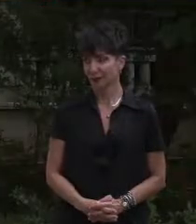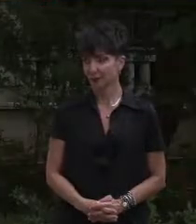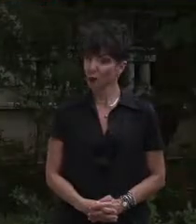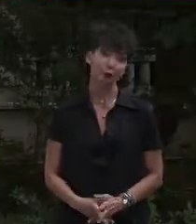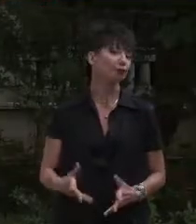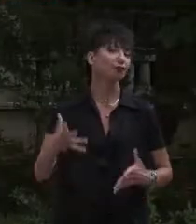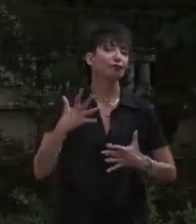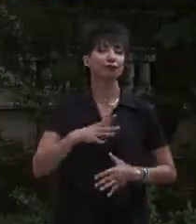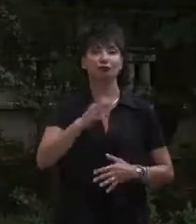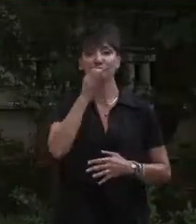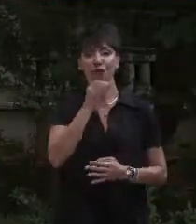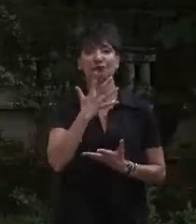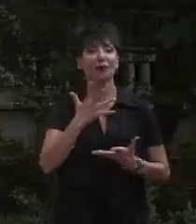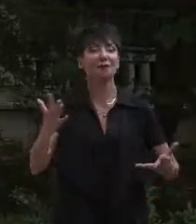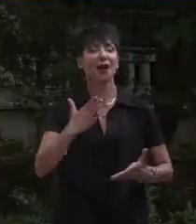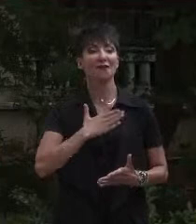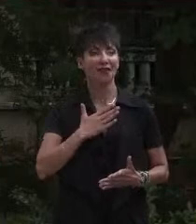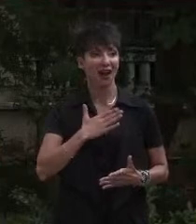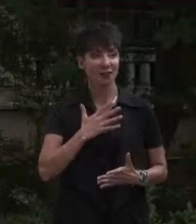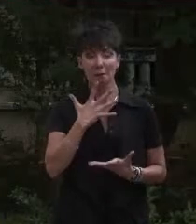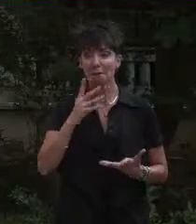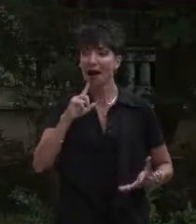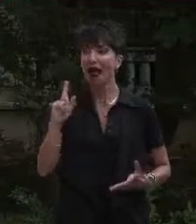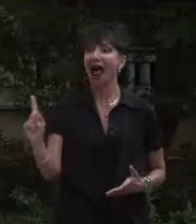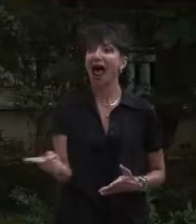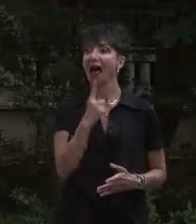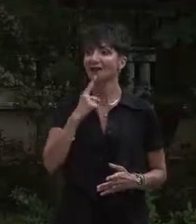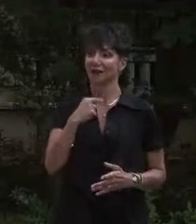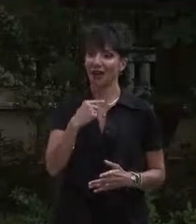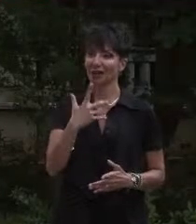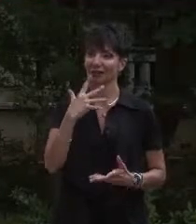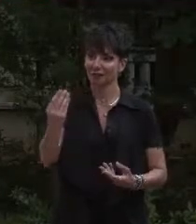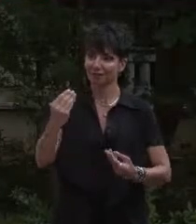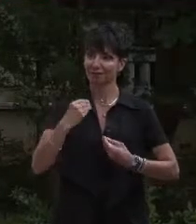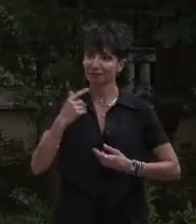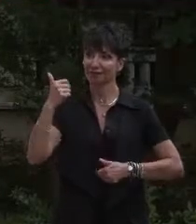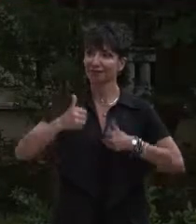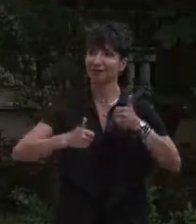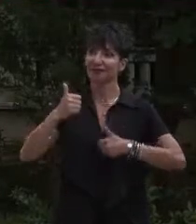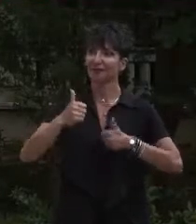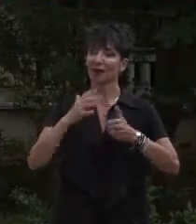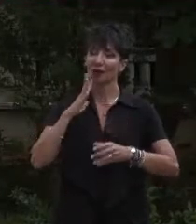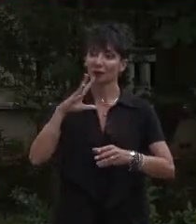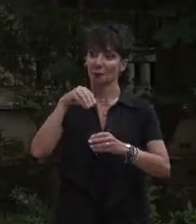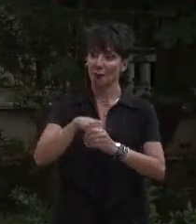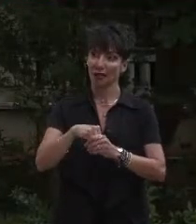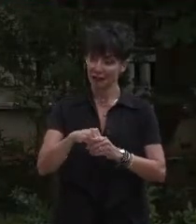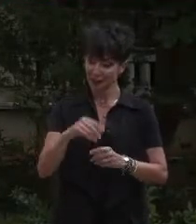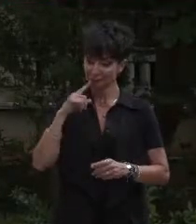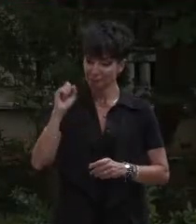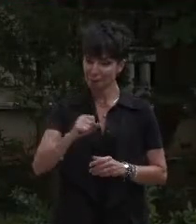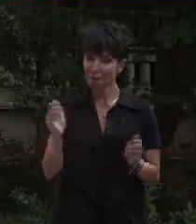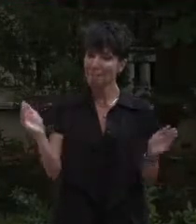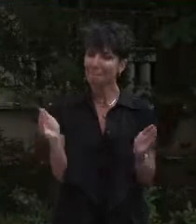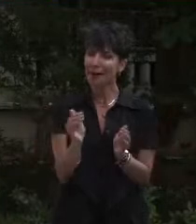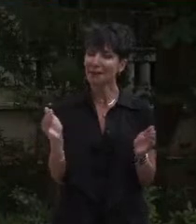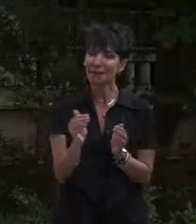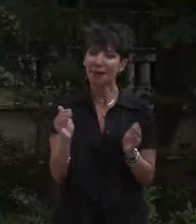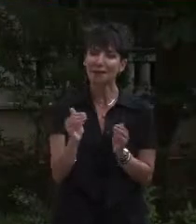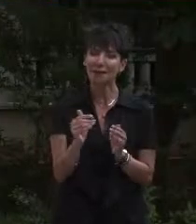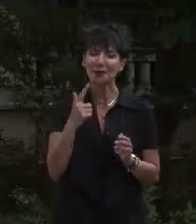Θα θέλαμε να σας ευχαριστήσουμε για την ευκαιρία που μας δώσατε να πάρουμε μέρος σε αυτό το διαγωνισμό. Είμαστε ένα μικρό